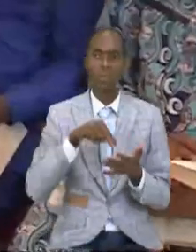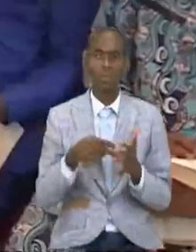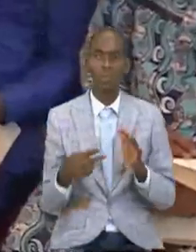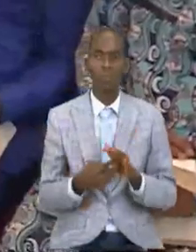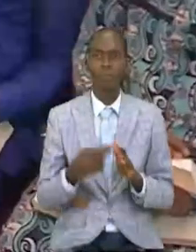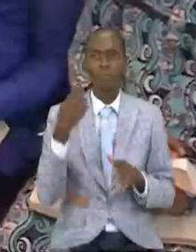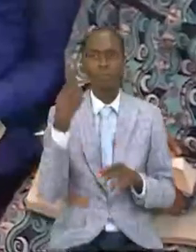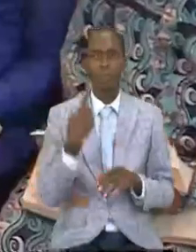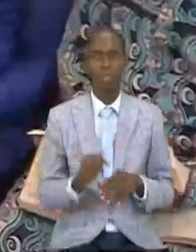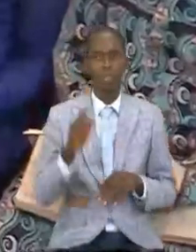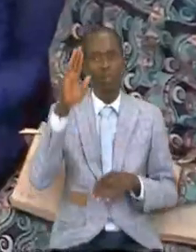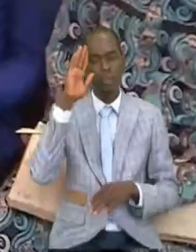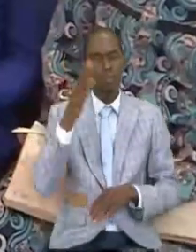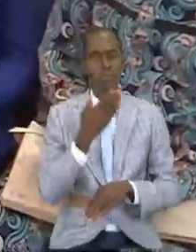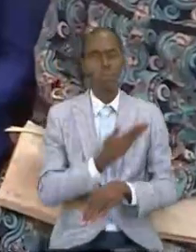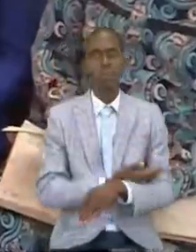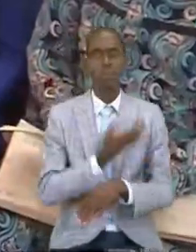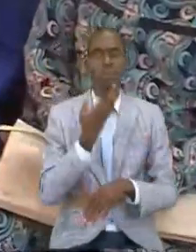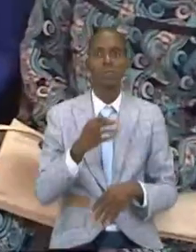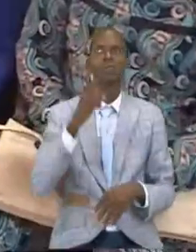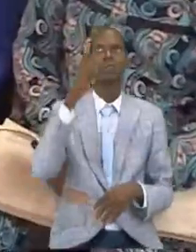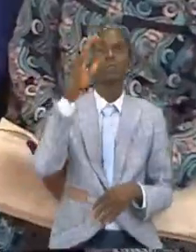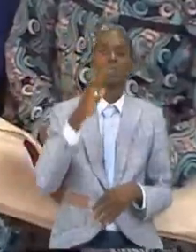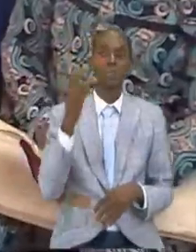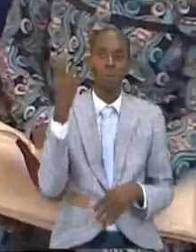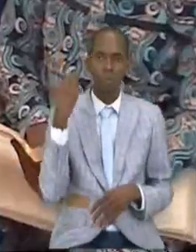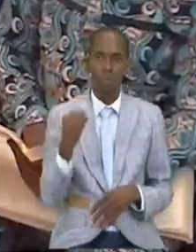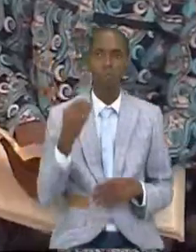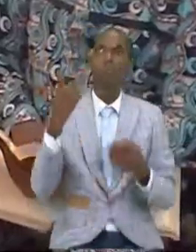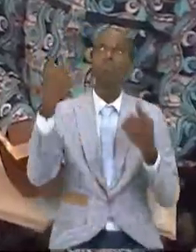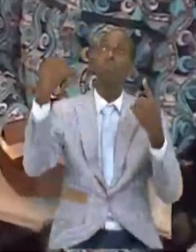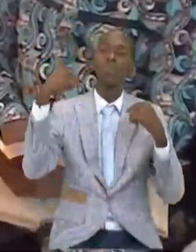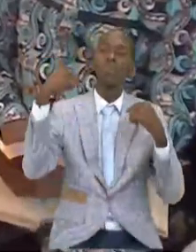Le Fils de Dieu a paru